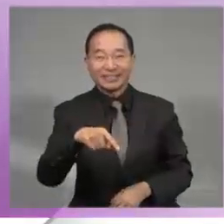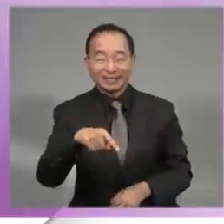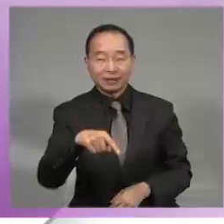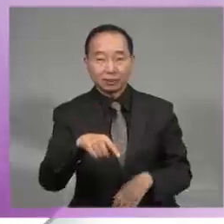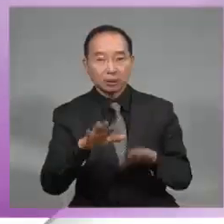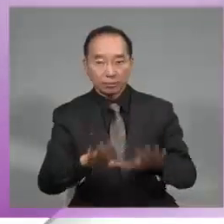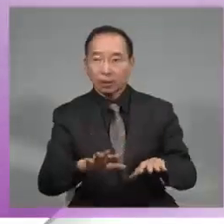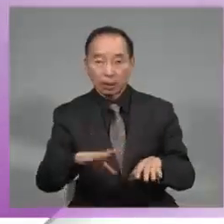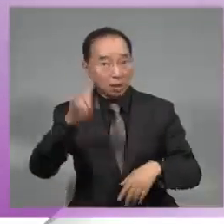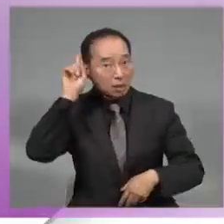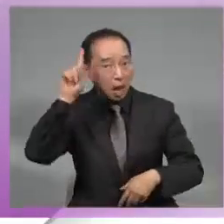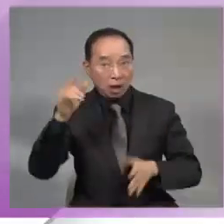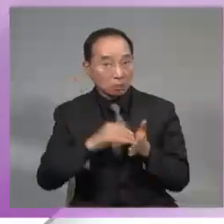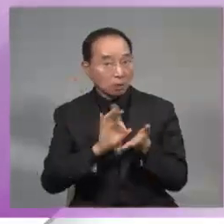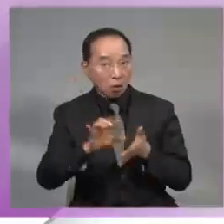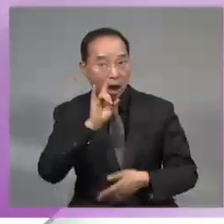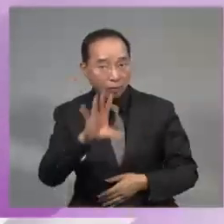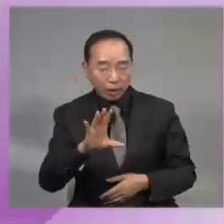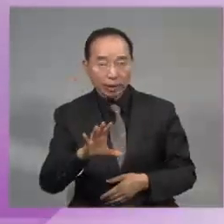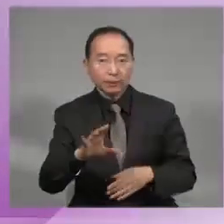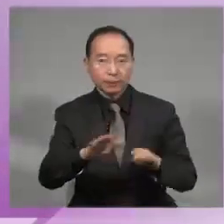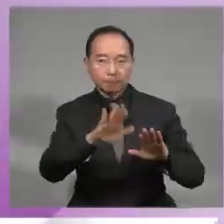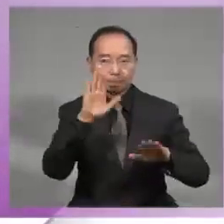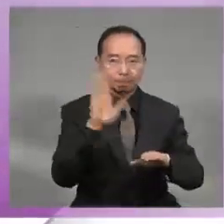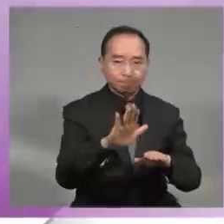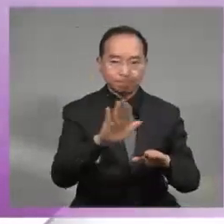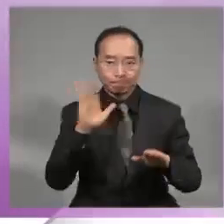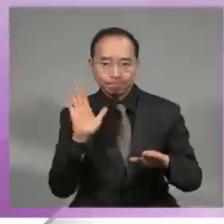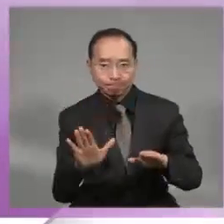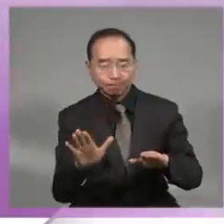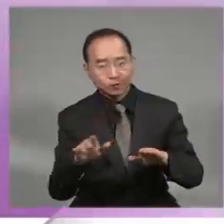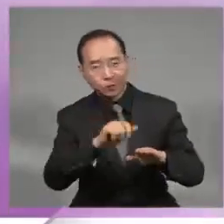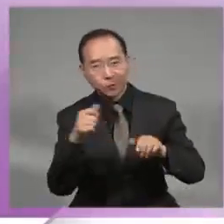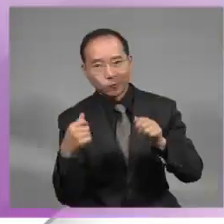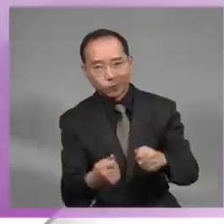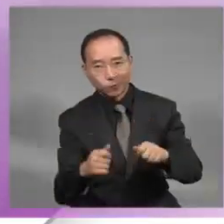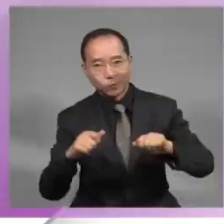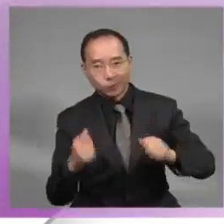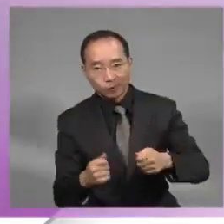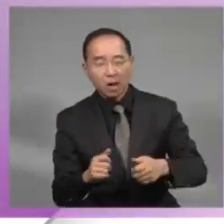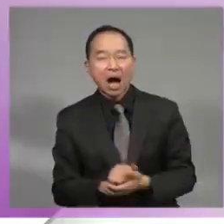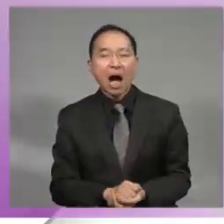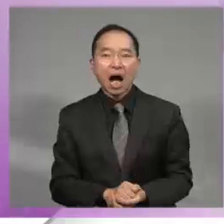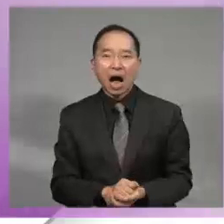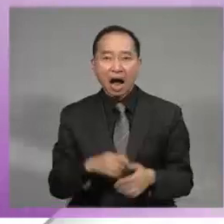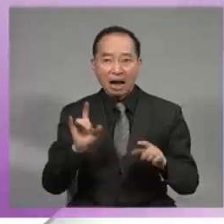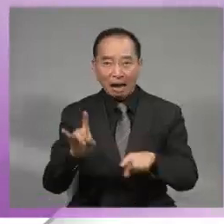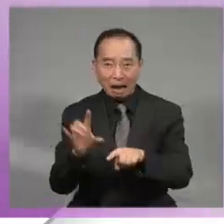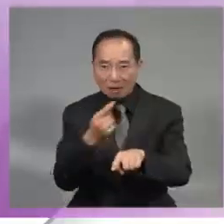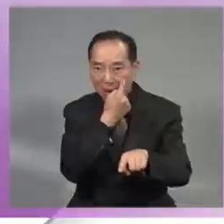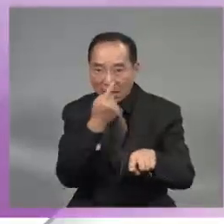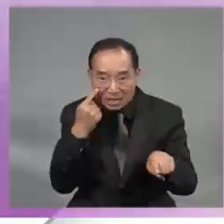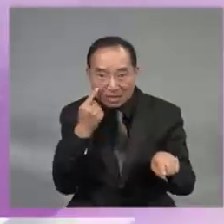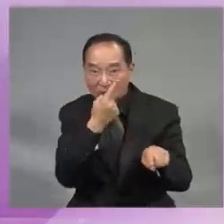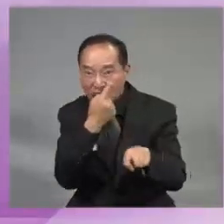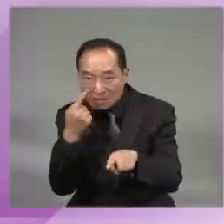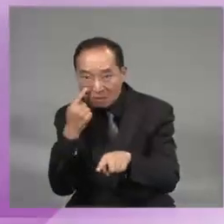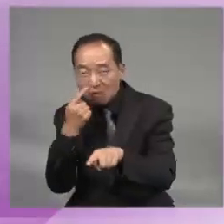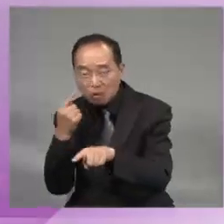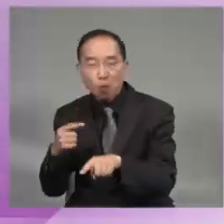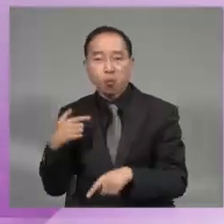하고 계십니다. 네. 오, 이렇게 저희가 직접 눈으로 다 일일이 확인을 하니까 아 이게 믿음이